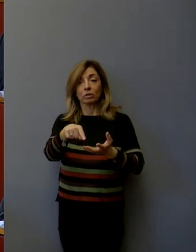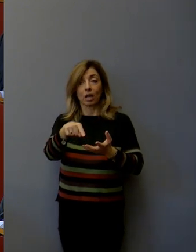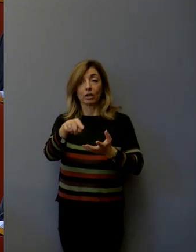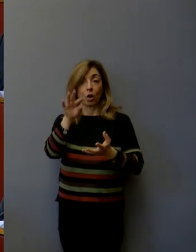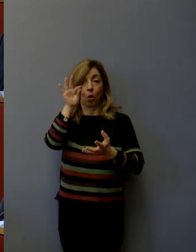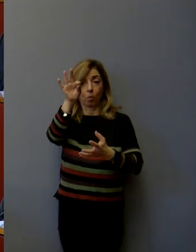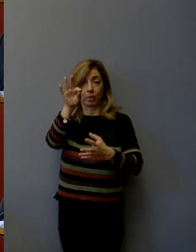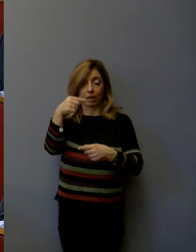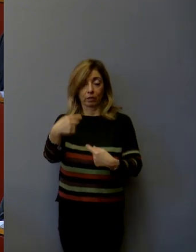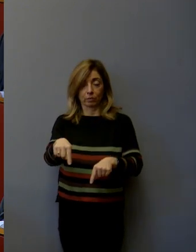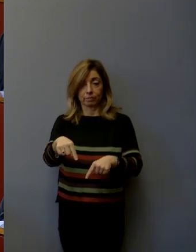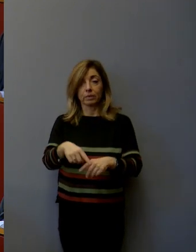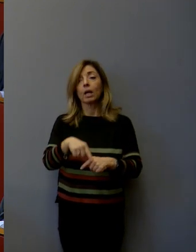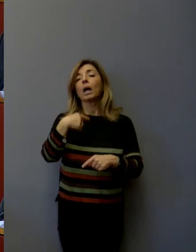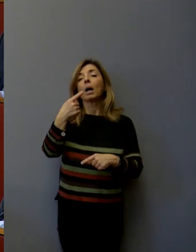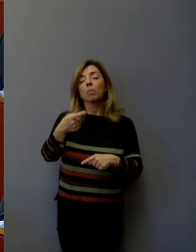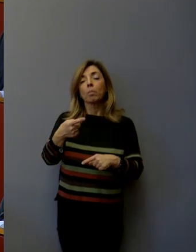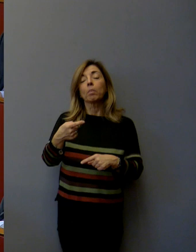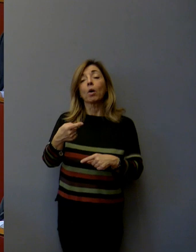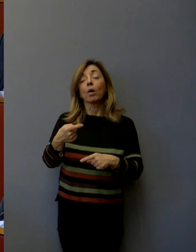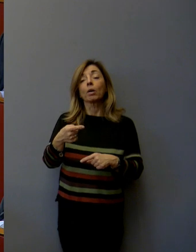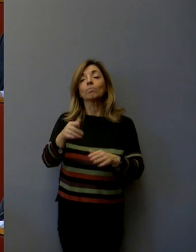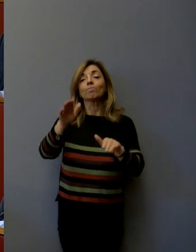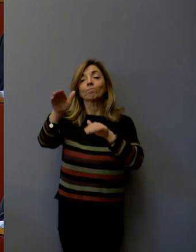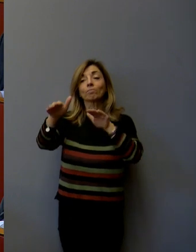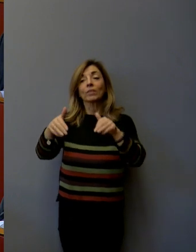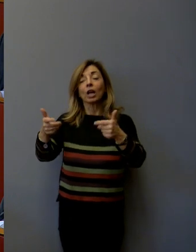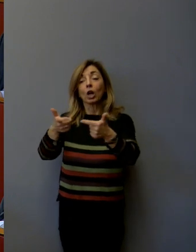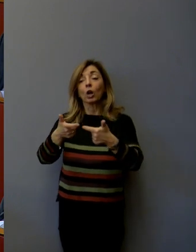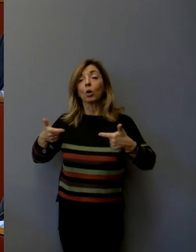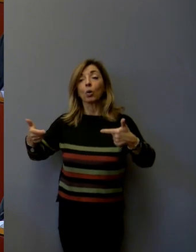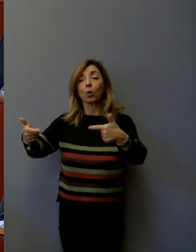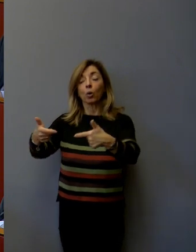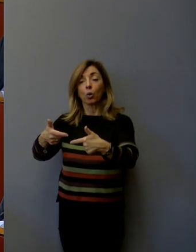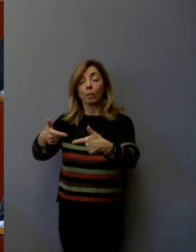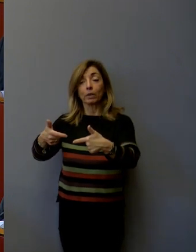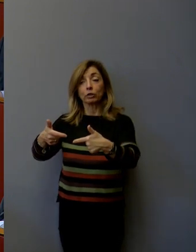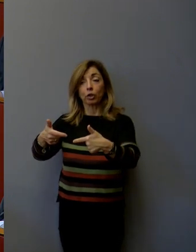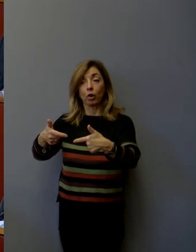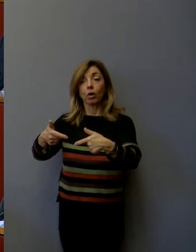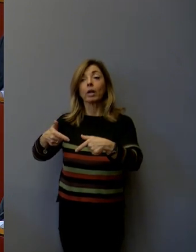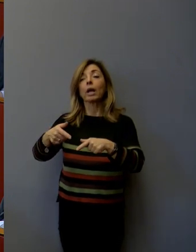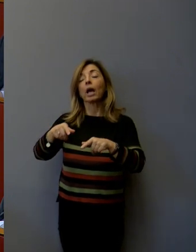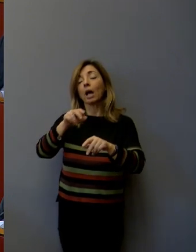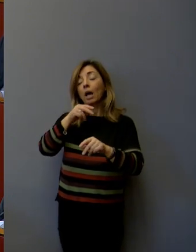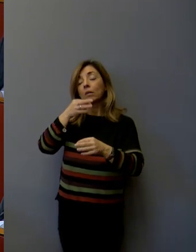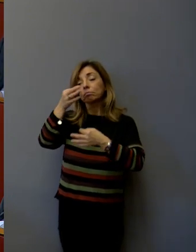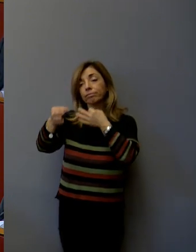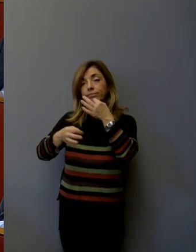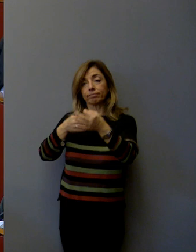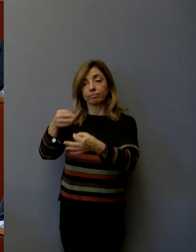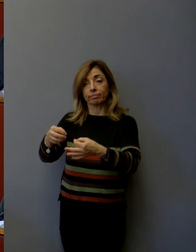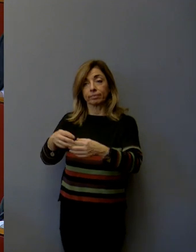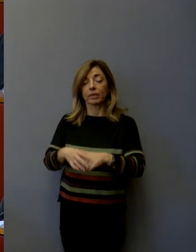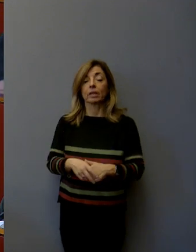e poi a riferire in un'apposita commissione consiliare e su questo spendo qualche parola perché dico mi sono